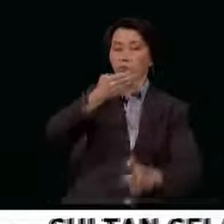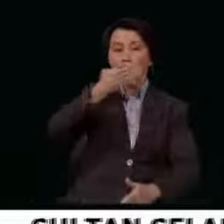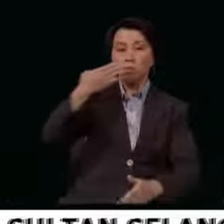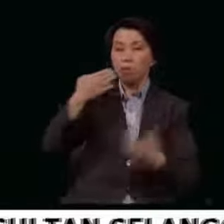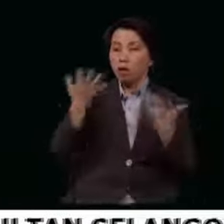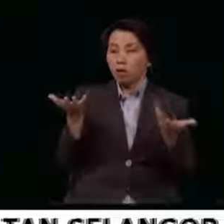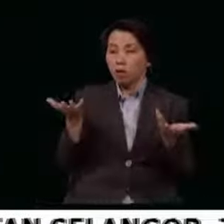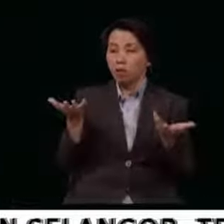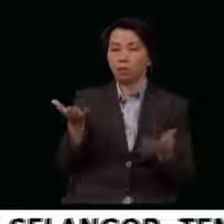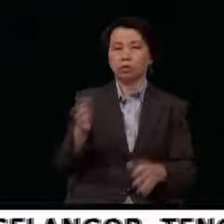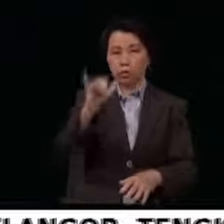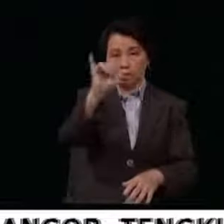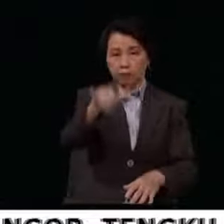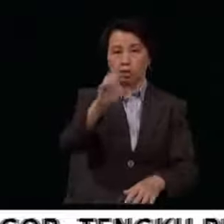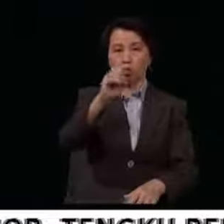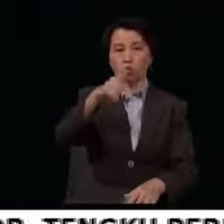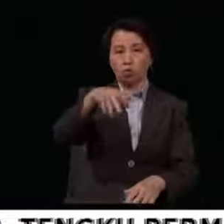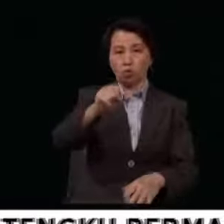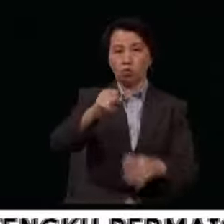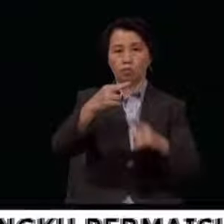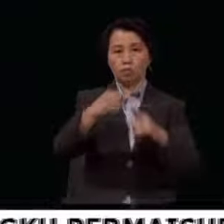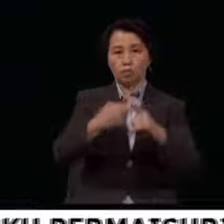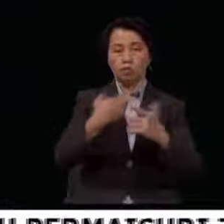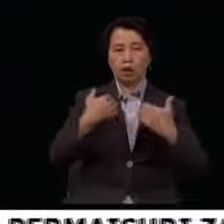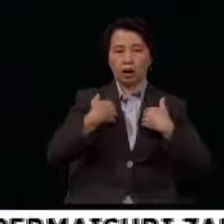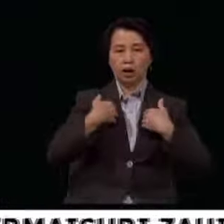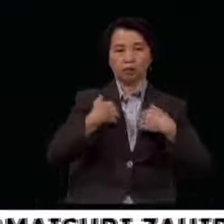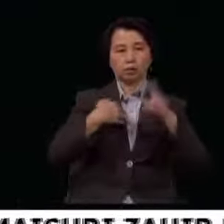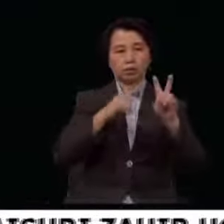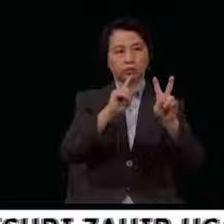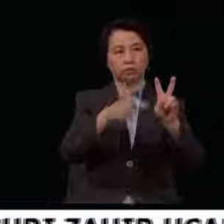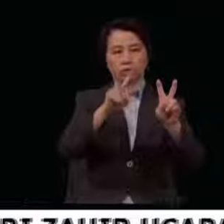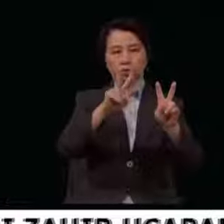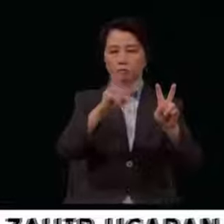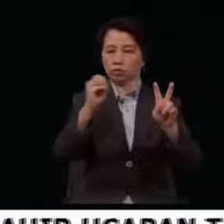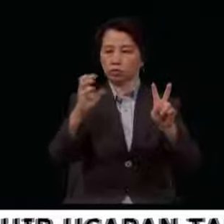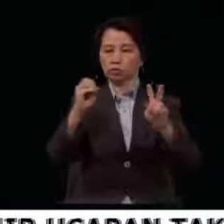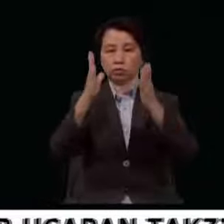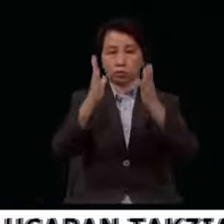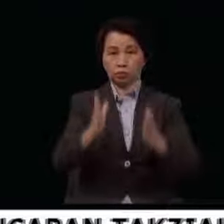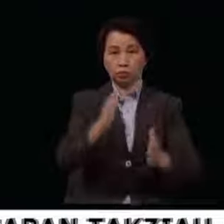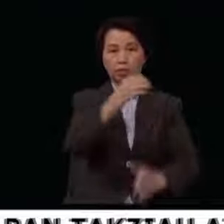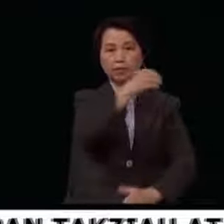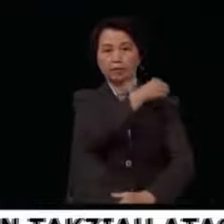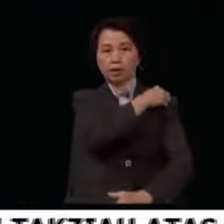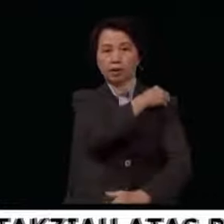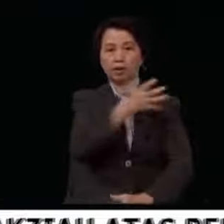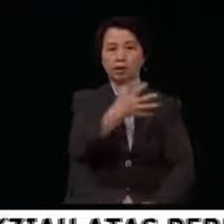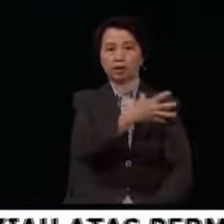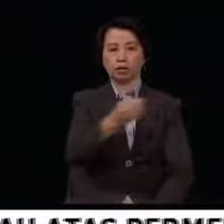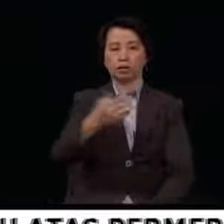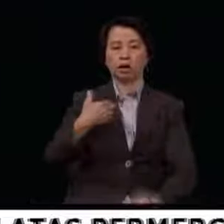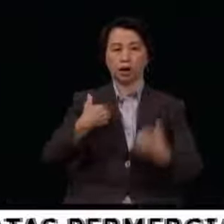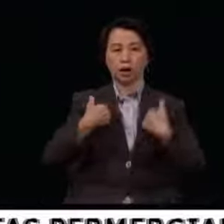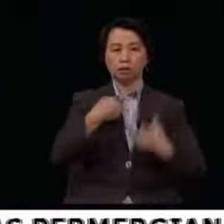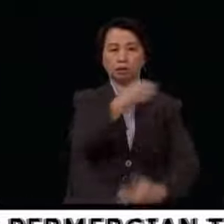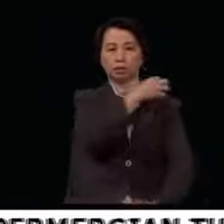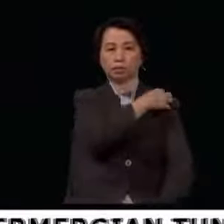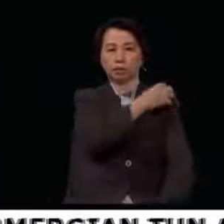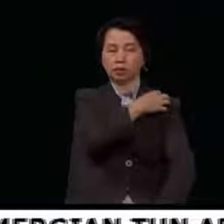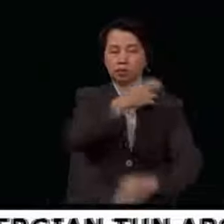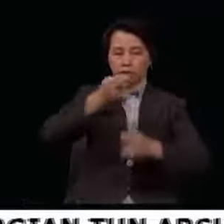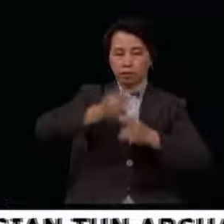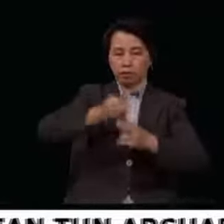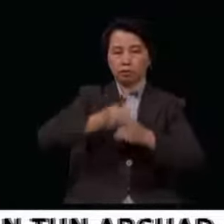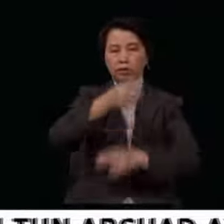di kita laksanakan di lokasi-lokasi yang tumpuan nah yaitu bazar Ramadan Kalau ada masalah